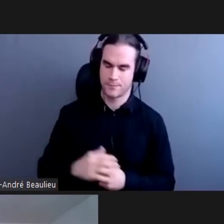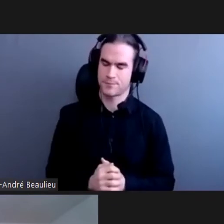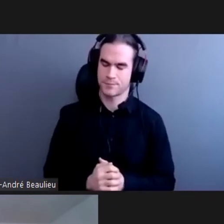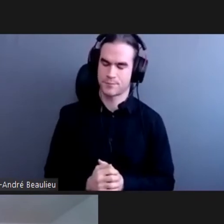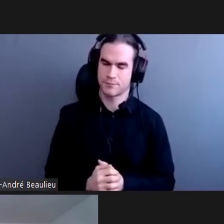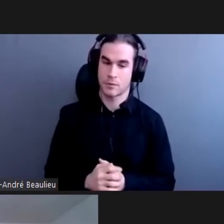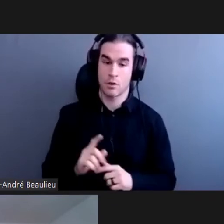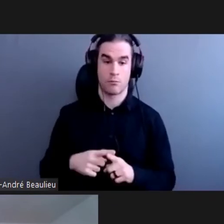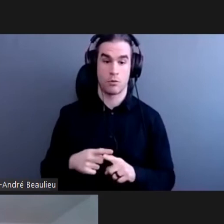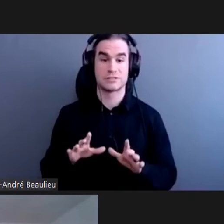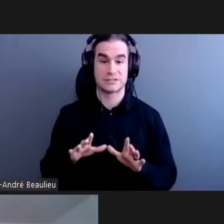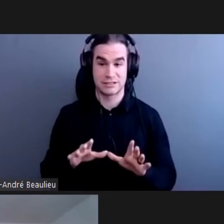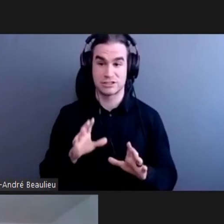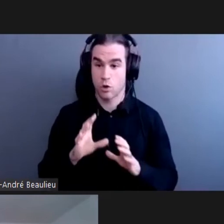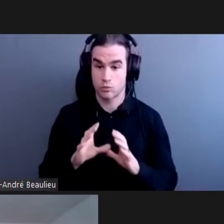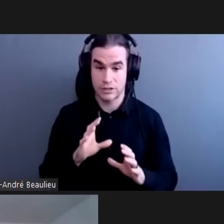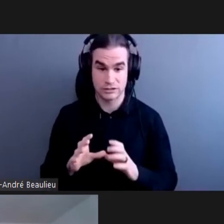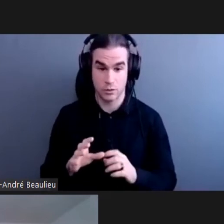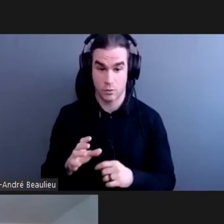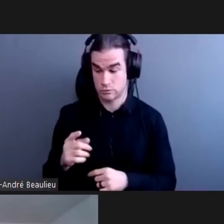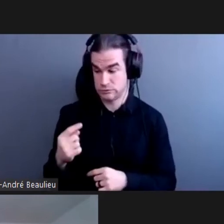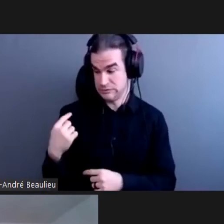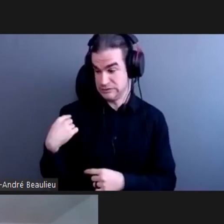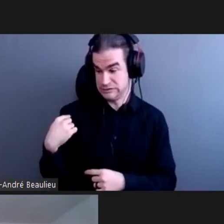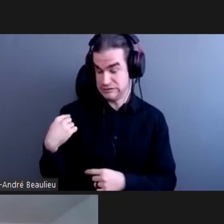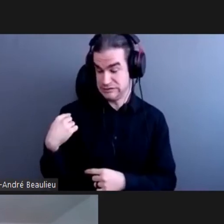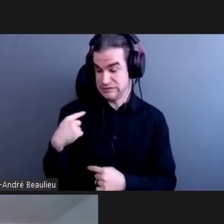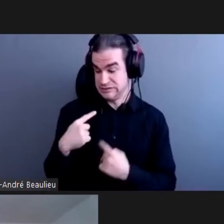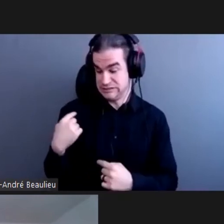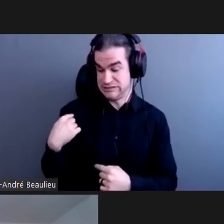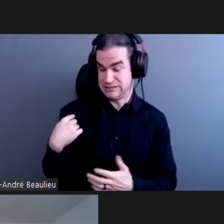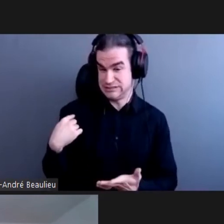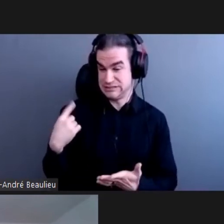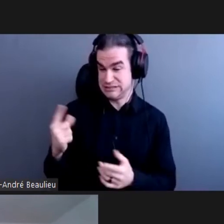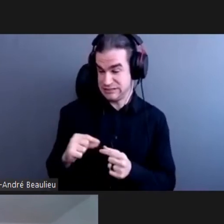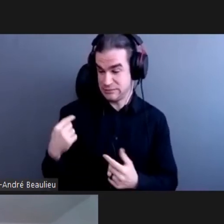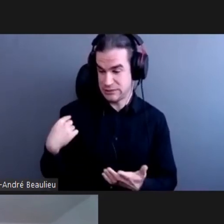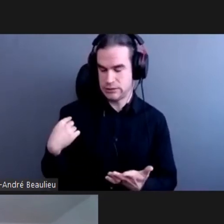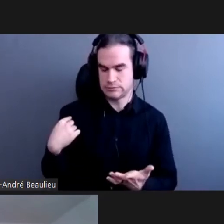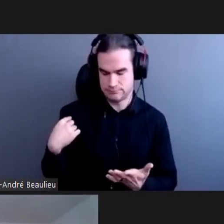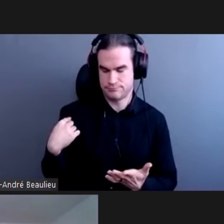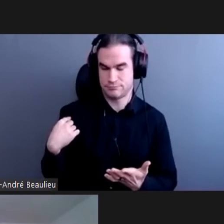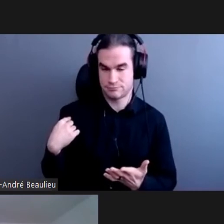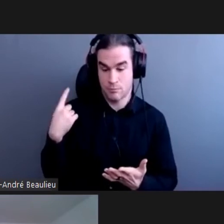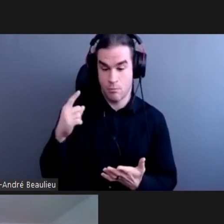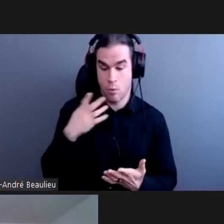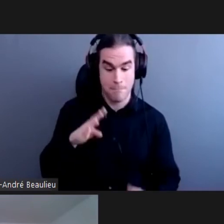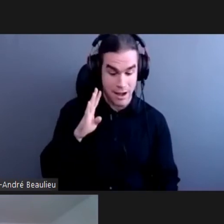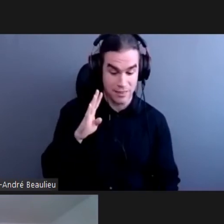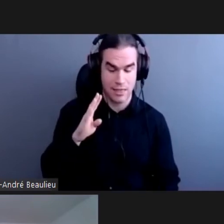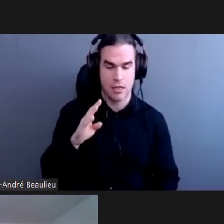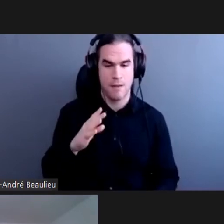les stratégies de communication que vous avez élaborées, donc expliquées, c'est pour les malentendants, mais